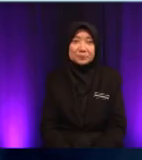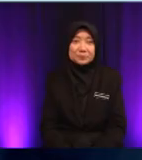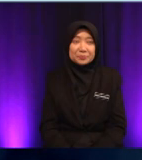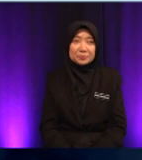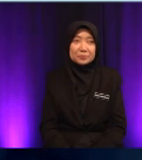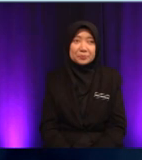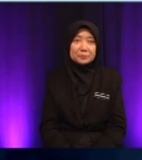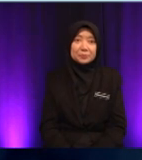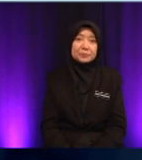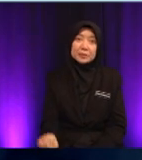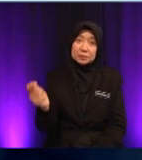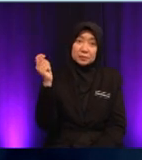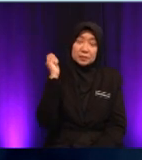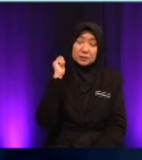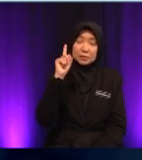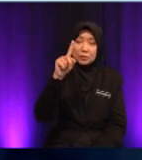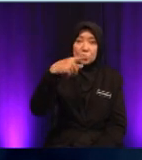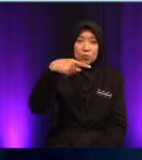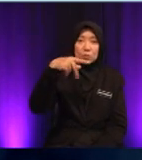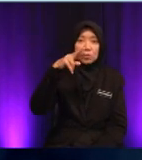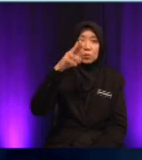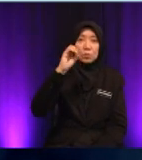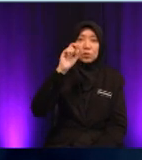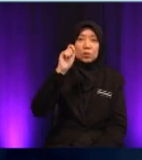tenaga bagi suatu foton Oke